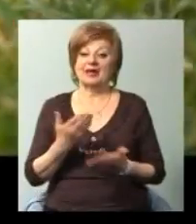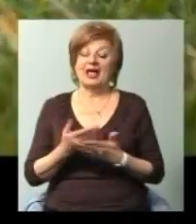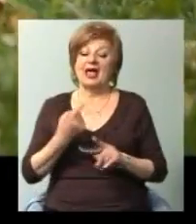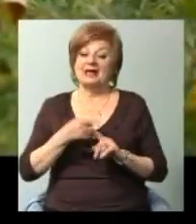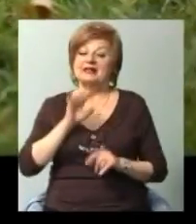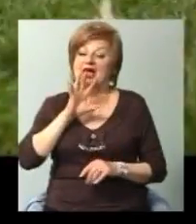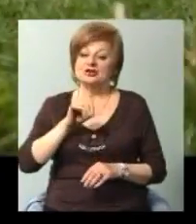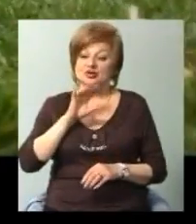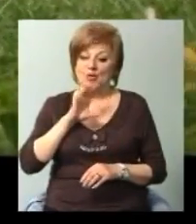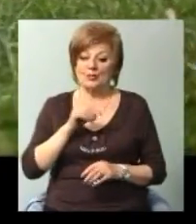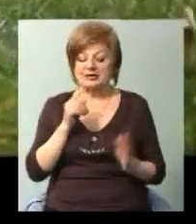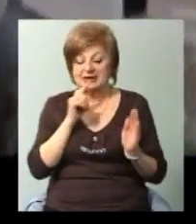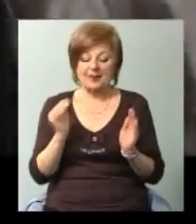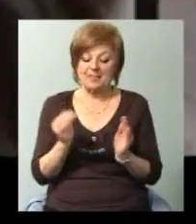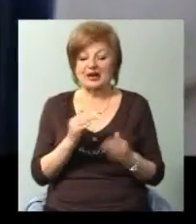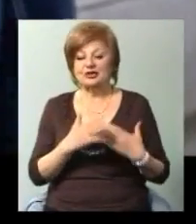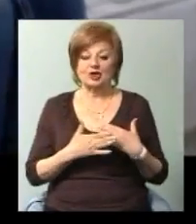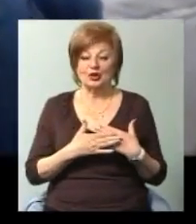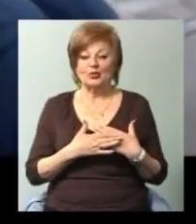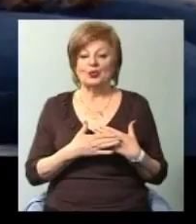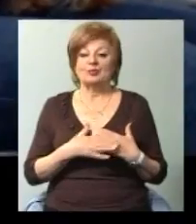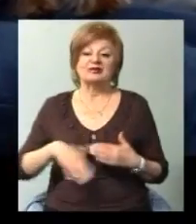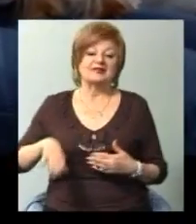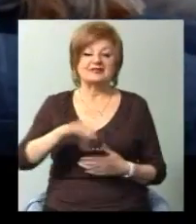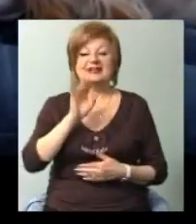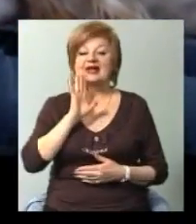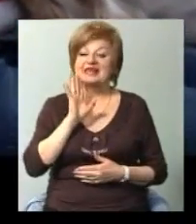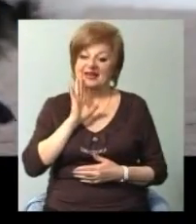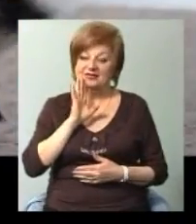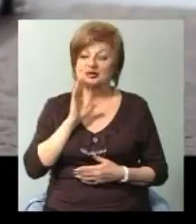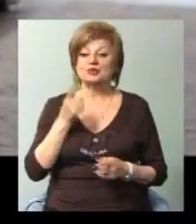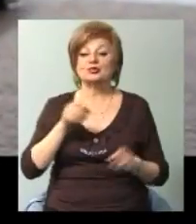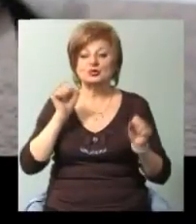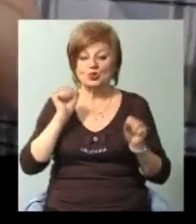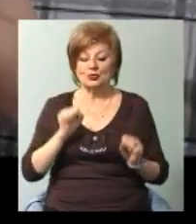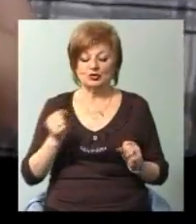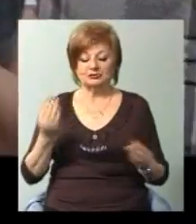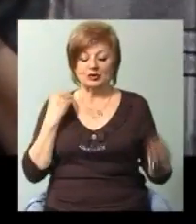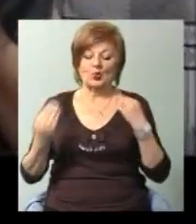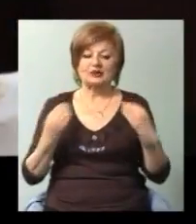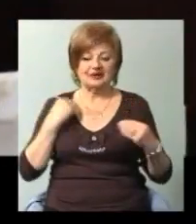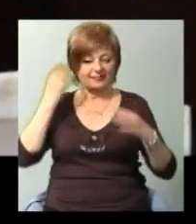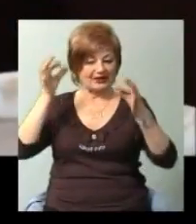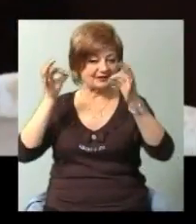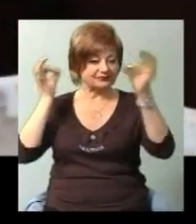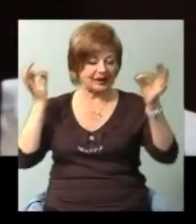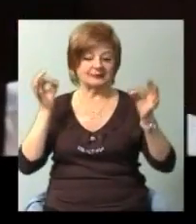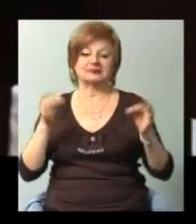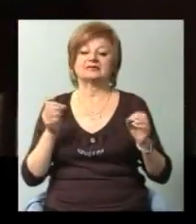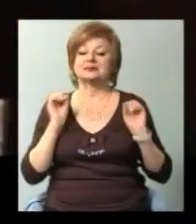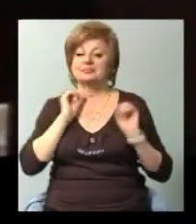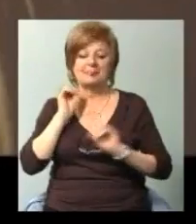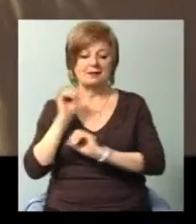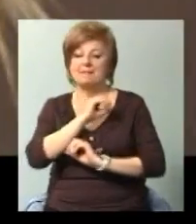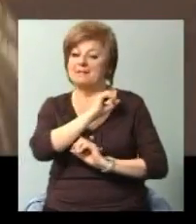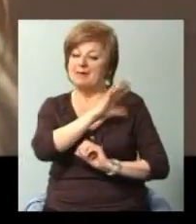Йоркширський тер'єр – маленький улюбленець майже всіх дівчат. Адже його можна наряджати, зав'язувати йому хвостики і